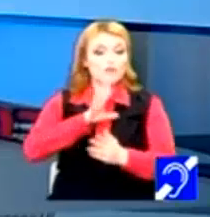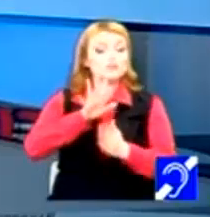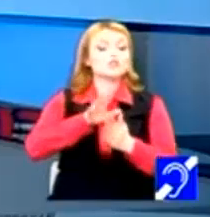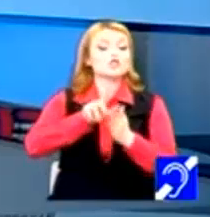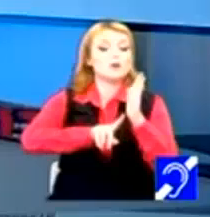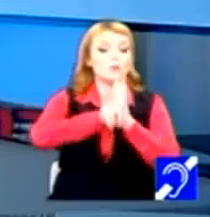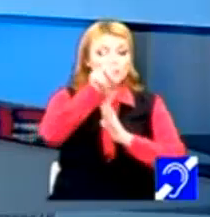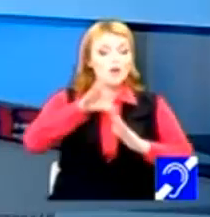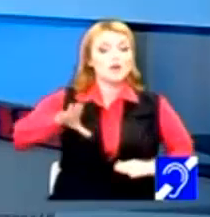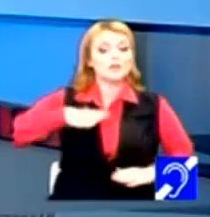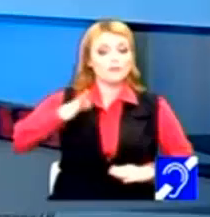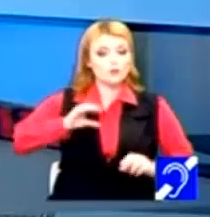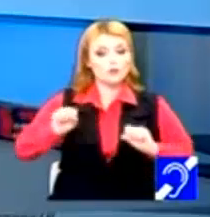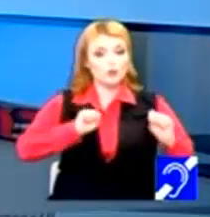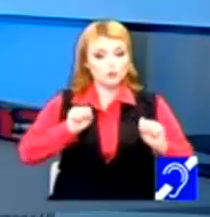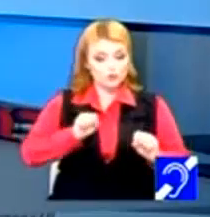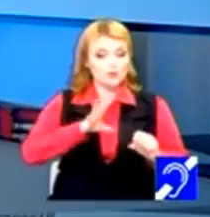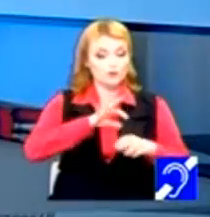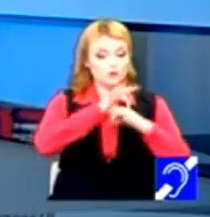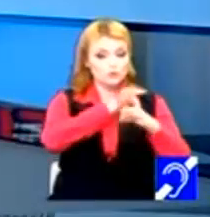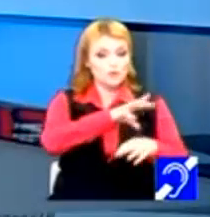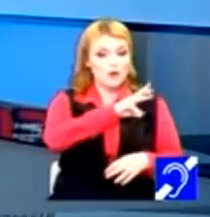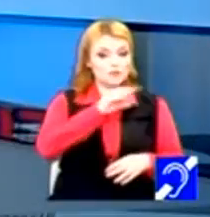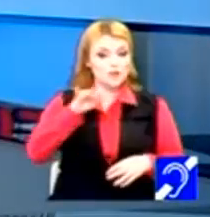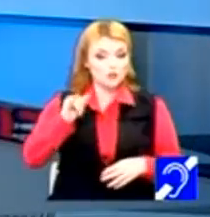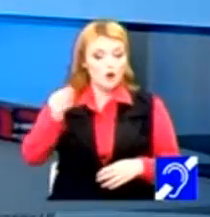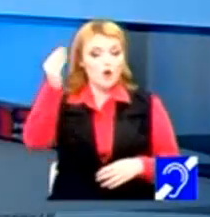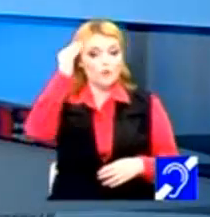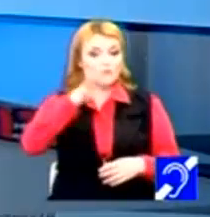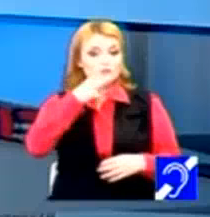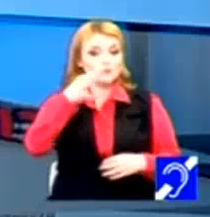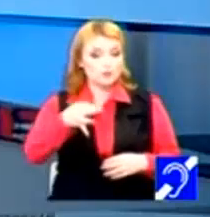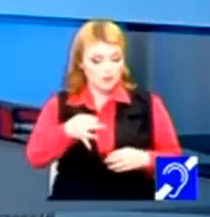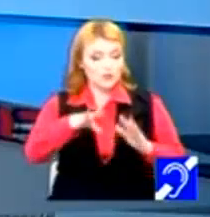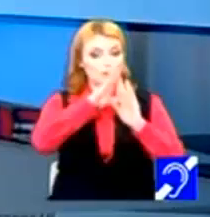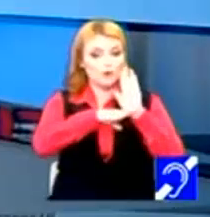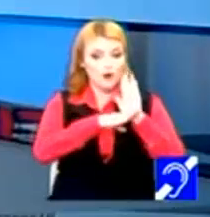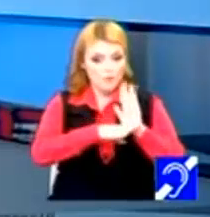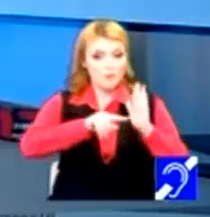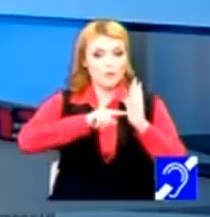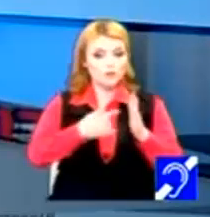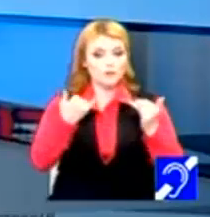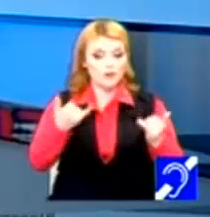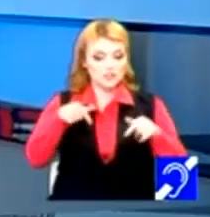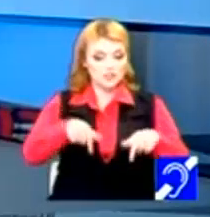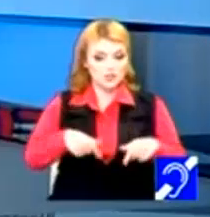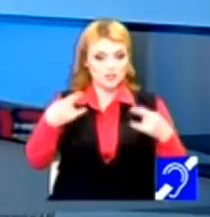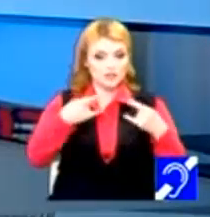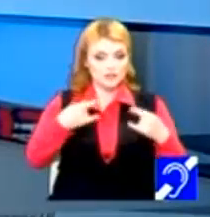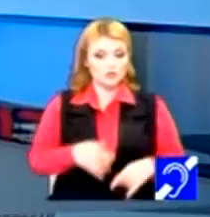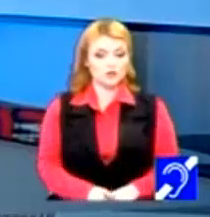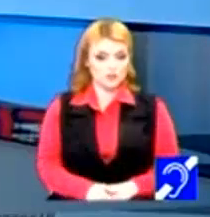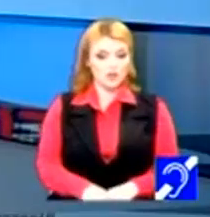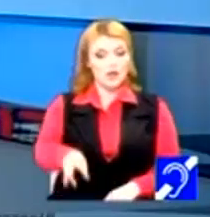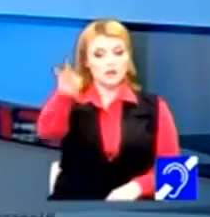de fostul executiv condus de Maia Sandu. Opinia a fost exprimată la emisiunea Punctul pe azi de la TVR Moldova de ambasadorul UE la